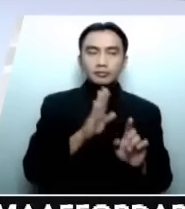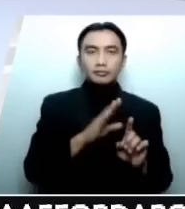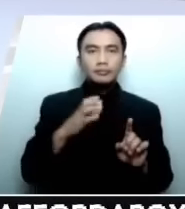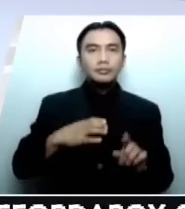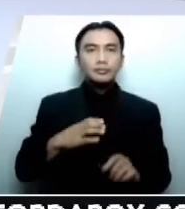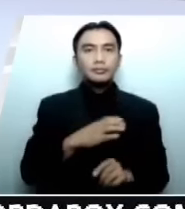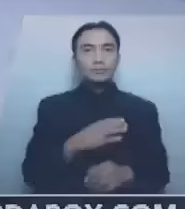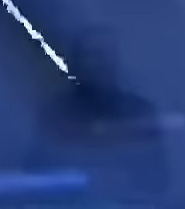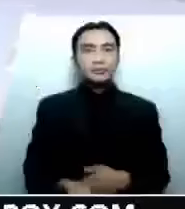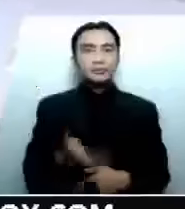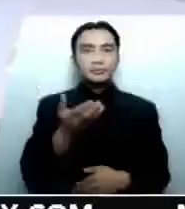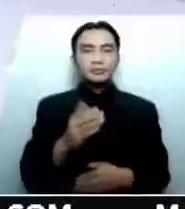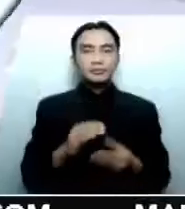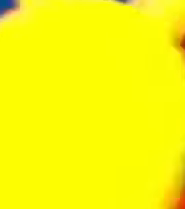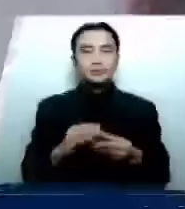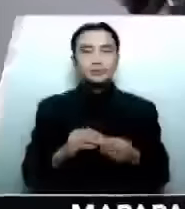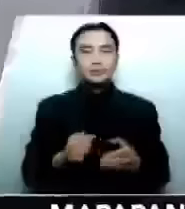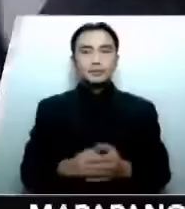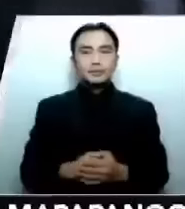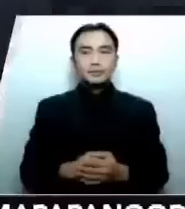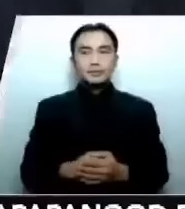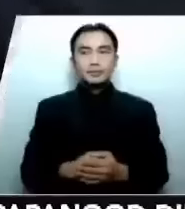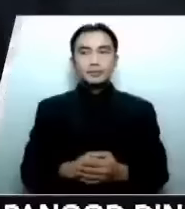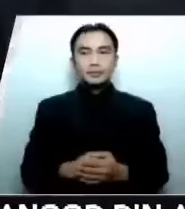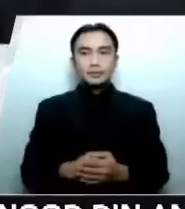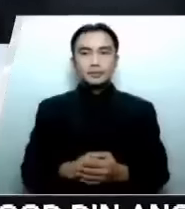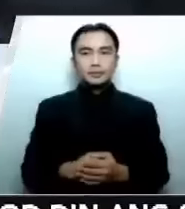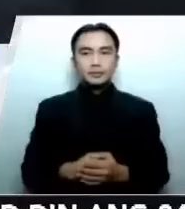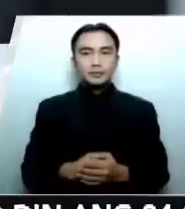Tina Panganiban Perez.